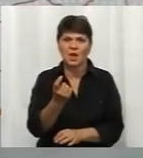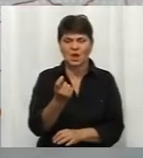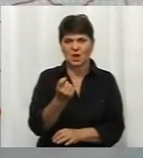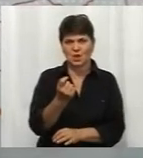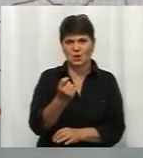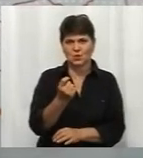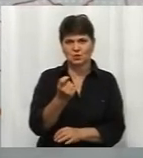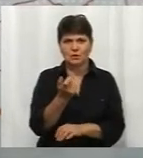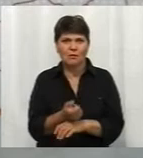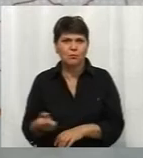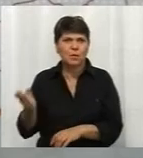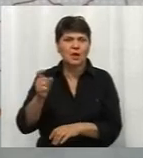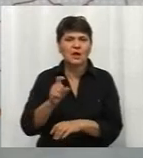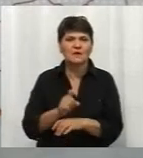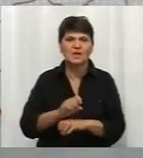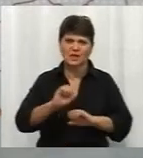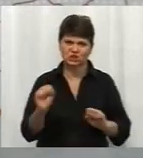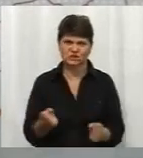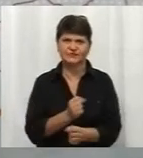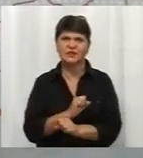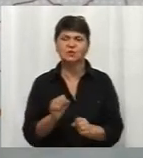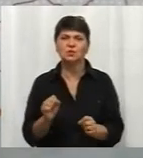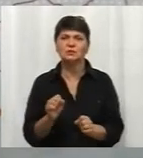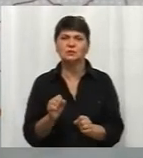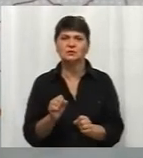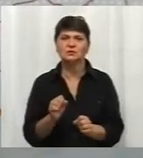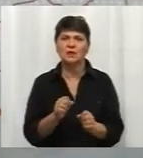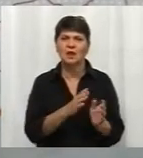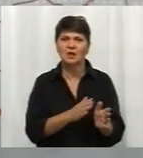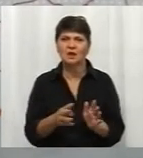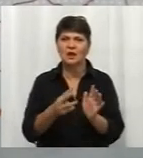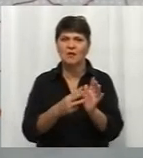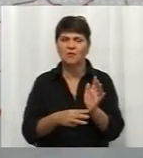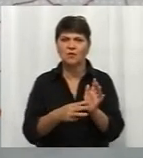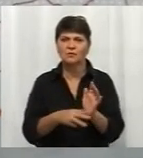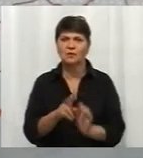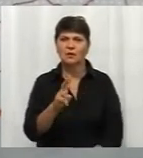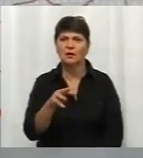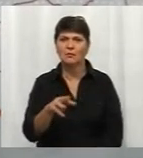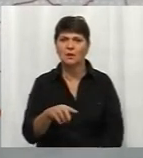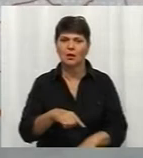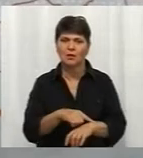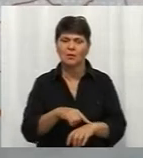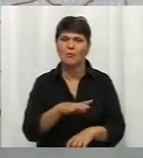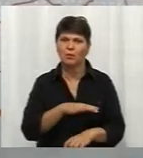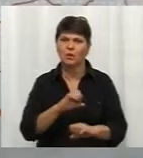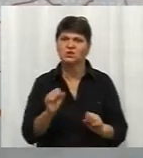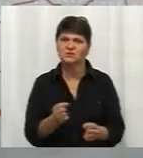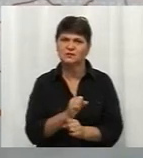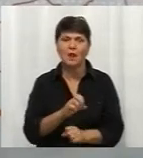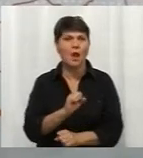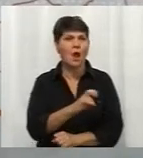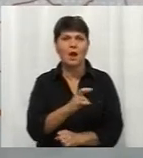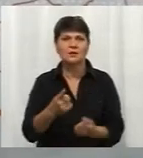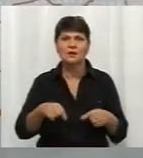з перевищення швидкості, тобто в режимі 80 км на годину була швидкість, а не так,